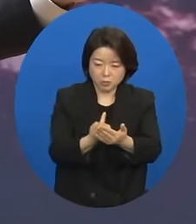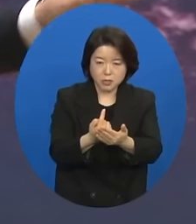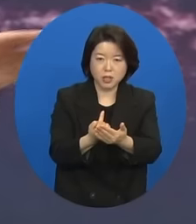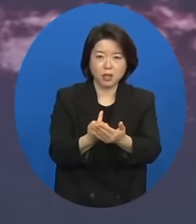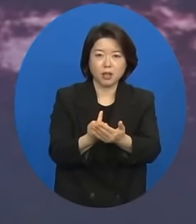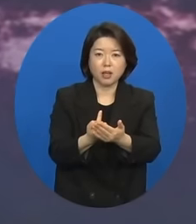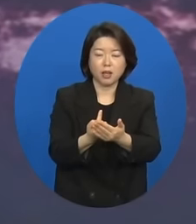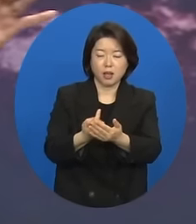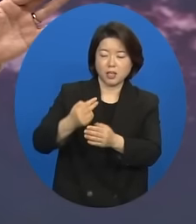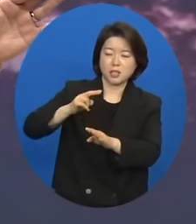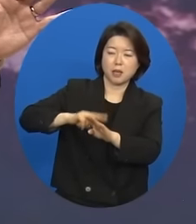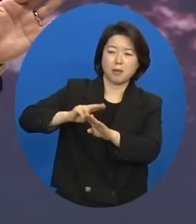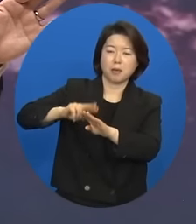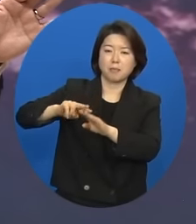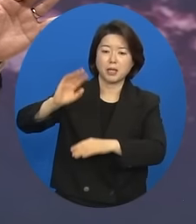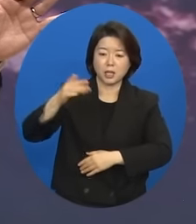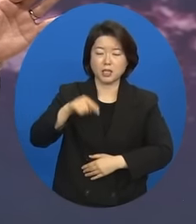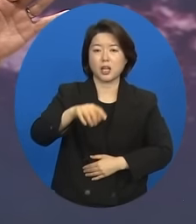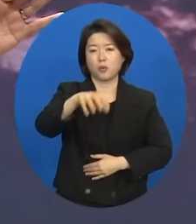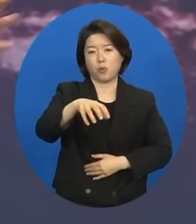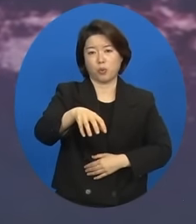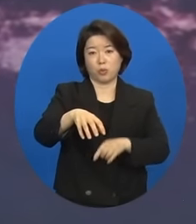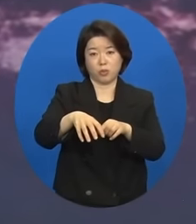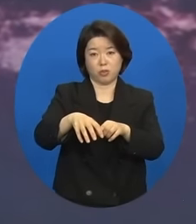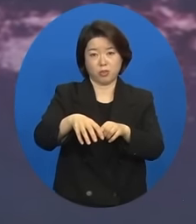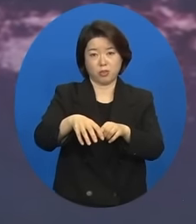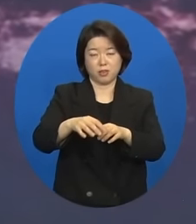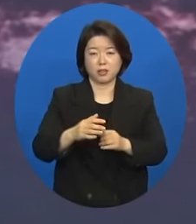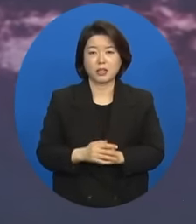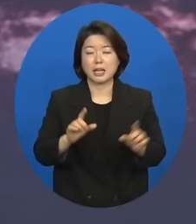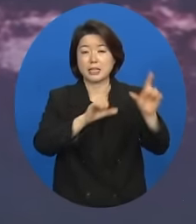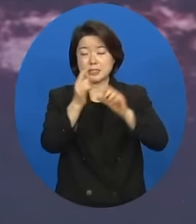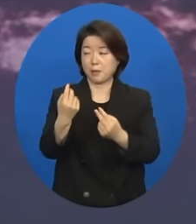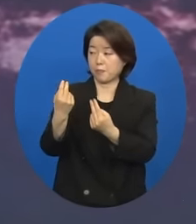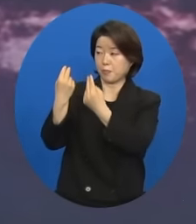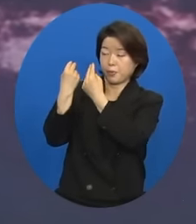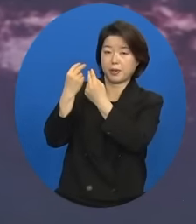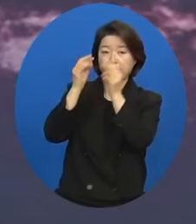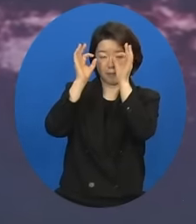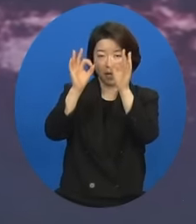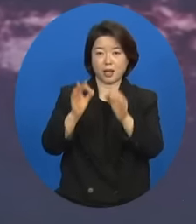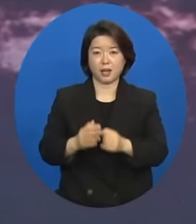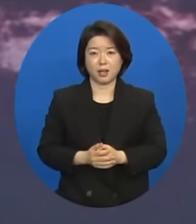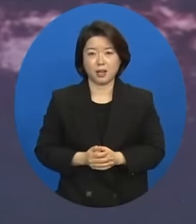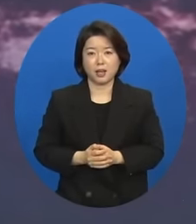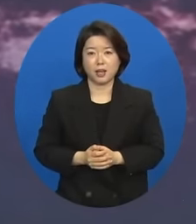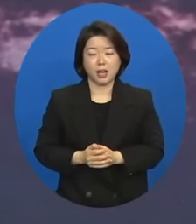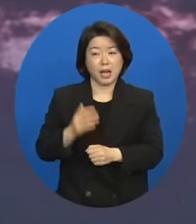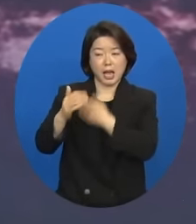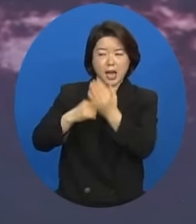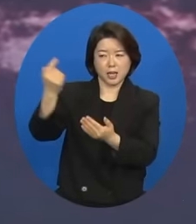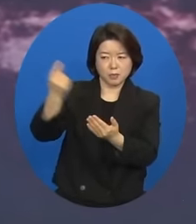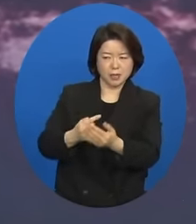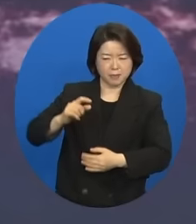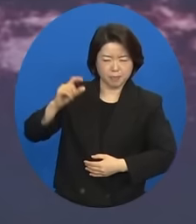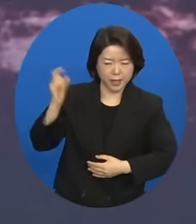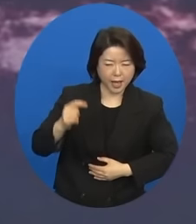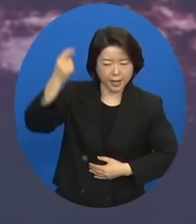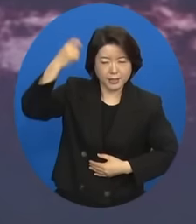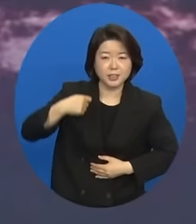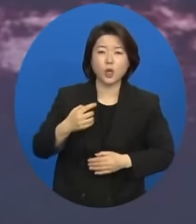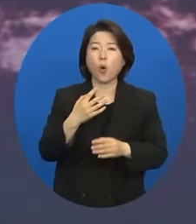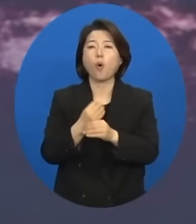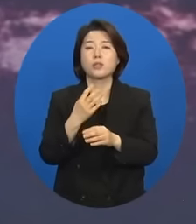거예요 여러분 삶 한번 돌아보십시오 여러분들 삶에서 정말 하나님의 임자를 강하게 느꼈던 때가 언제입니까 여러분들이